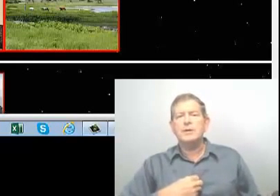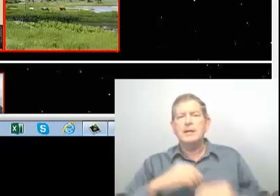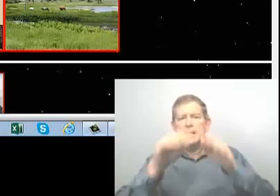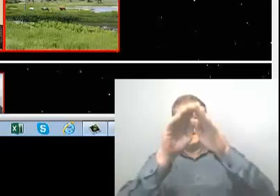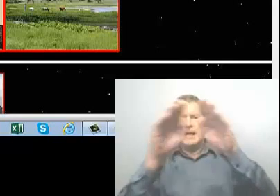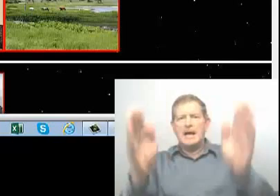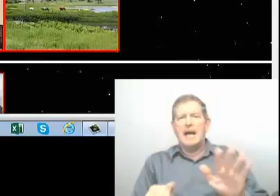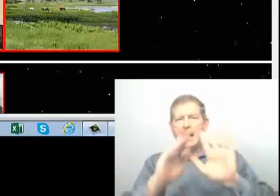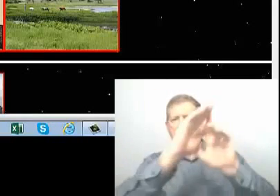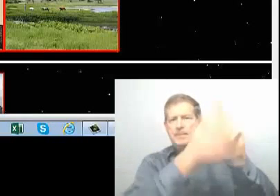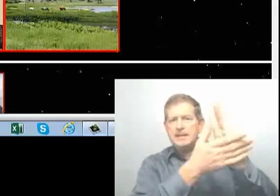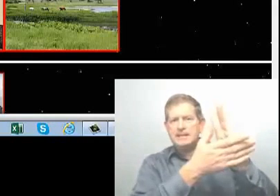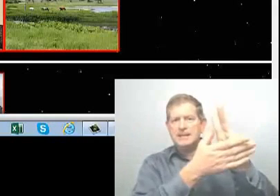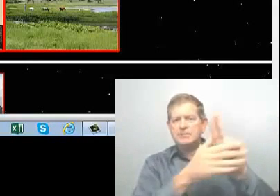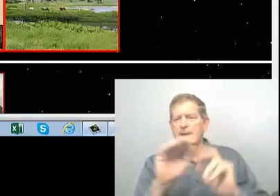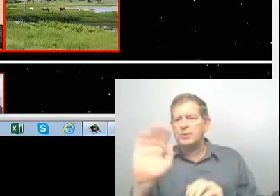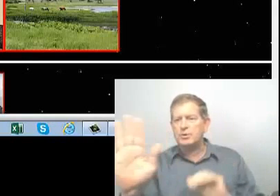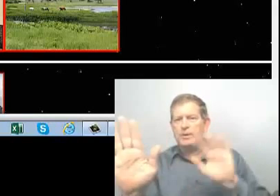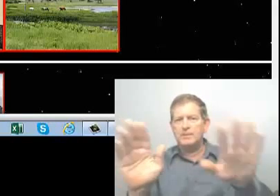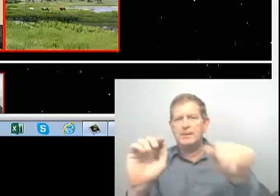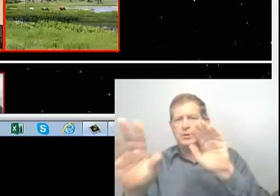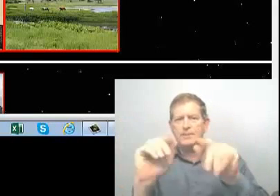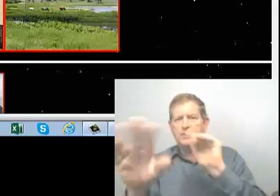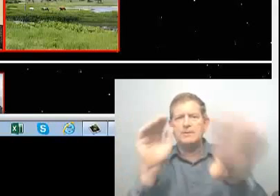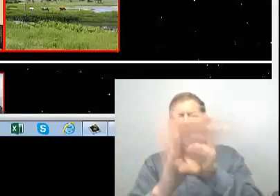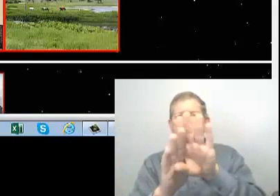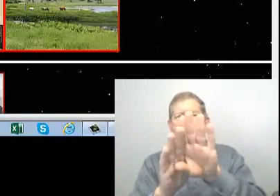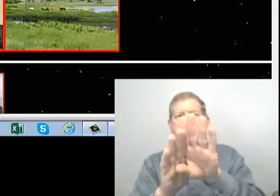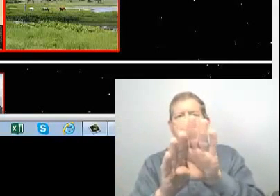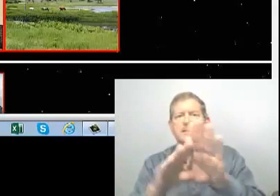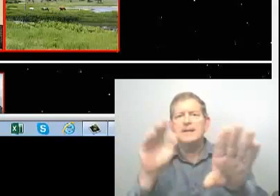je habite, n'est-ce pas?